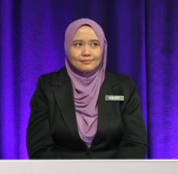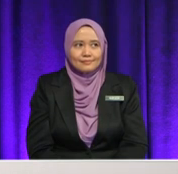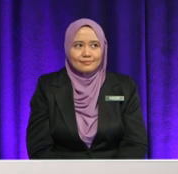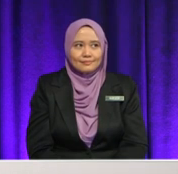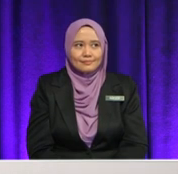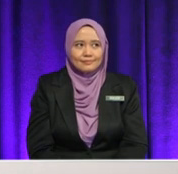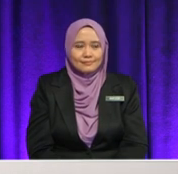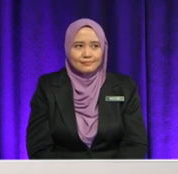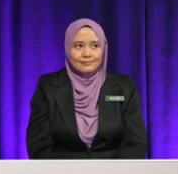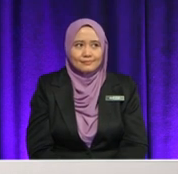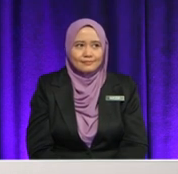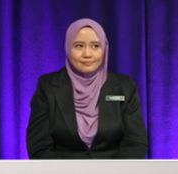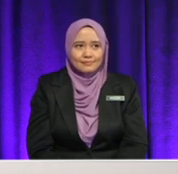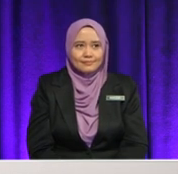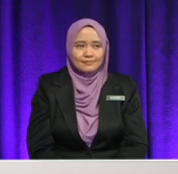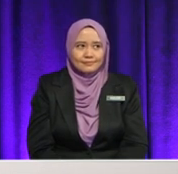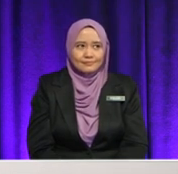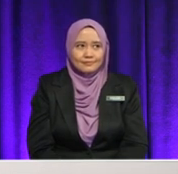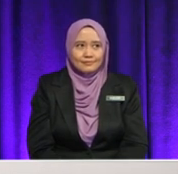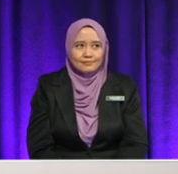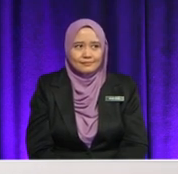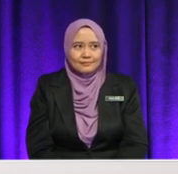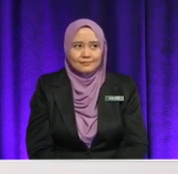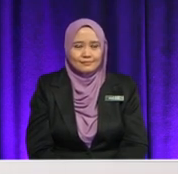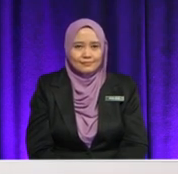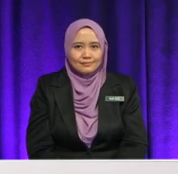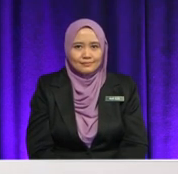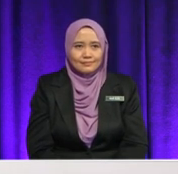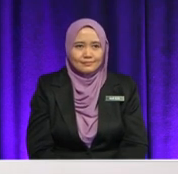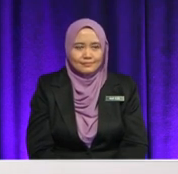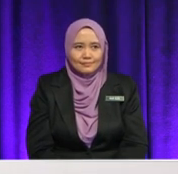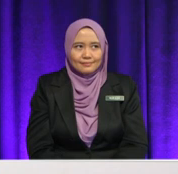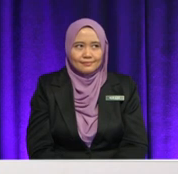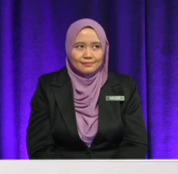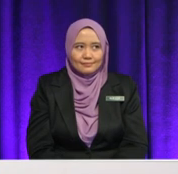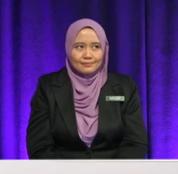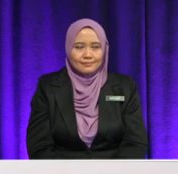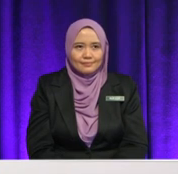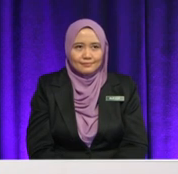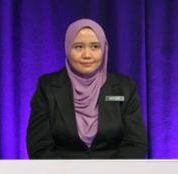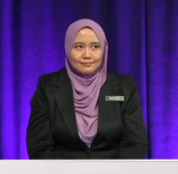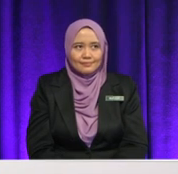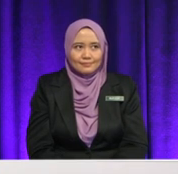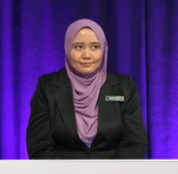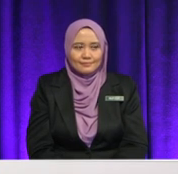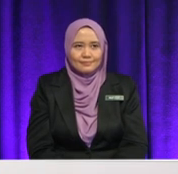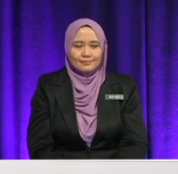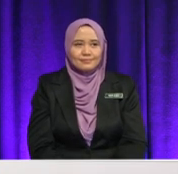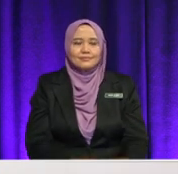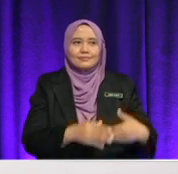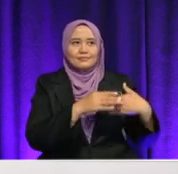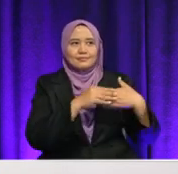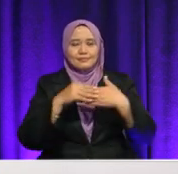balik ke kampung halaman kampung halaman di sungai buaya pemimpin